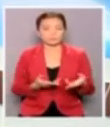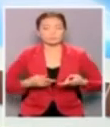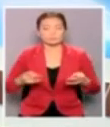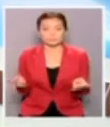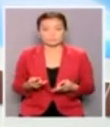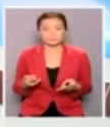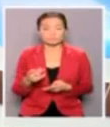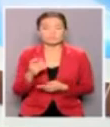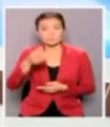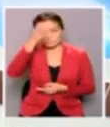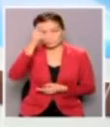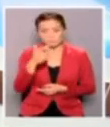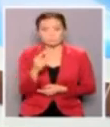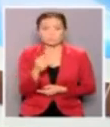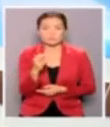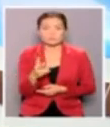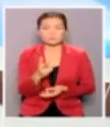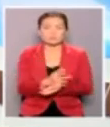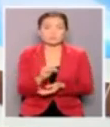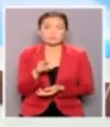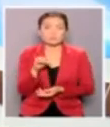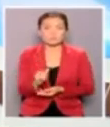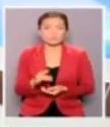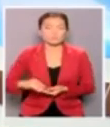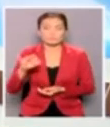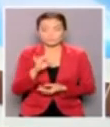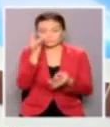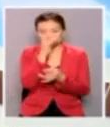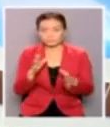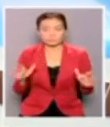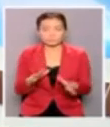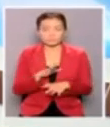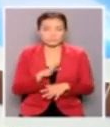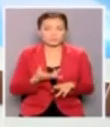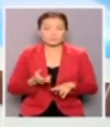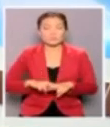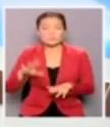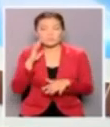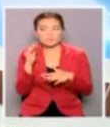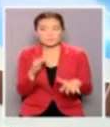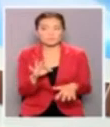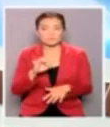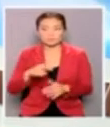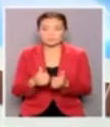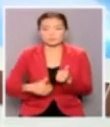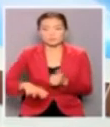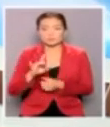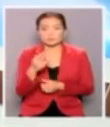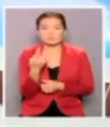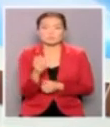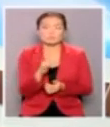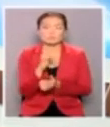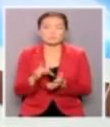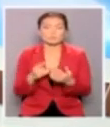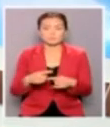мәжбүрміз дейді өлкетанушы Гүлжан Елешева. Атырау атырабы тарихи мәдени мұраларға бай. Жайық өзенін, Тұздыкөл маңын, Сарайшық қалашығын